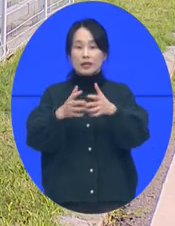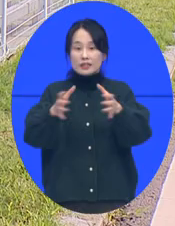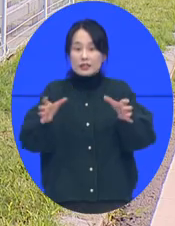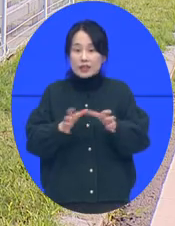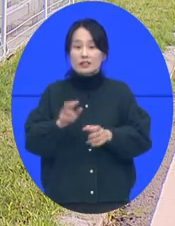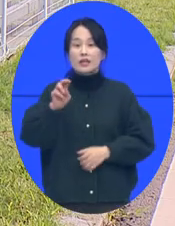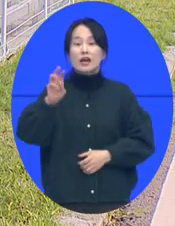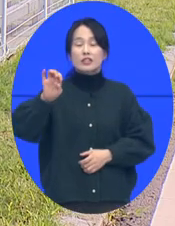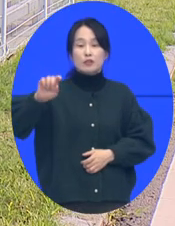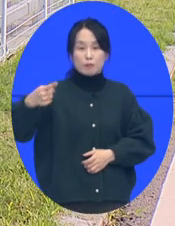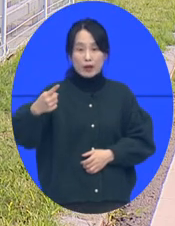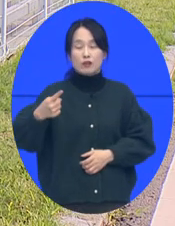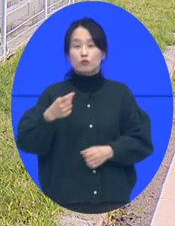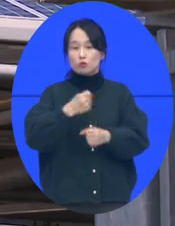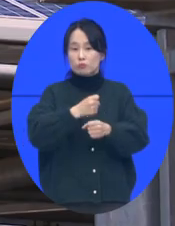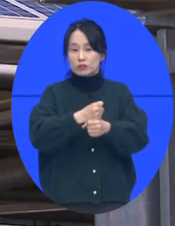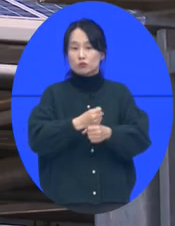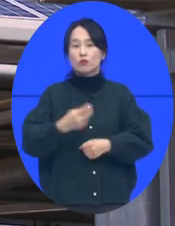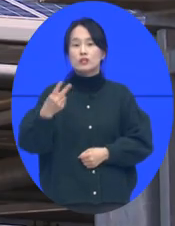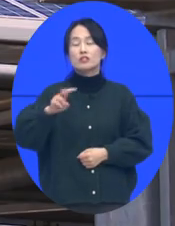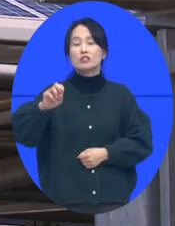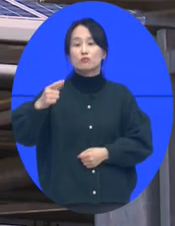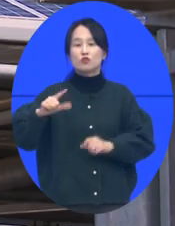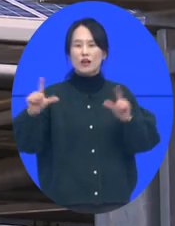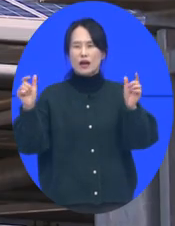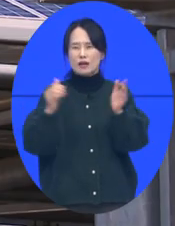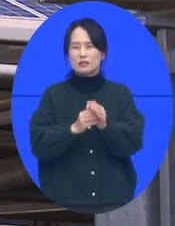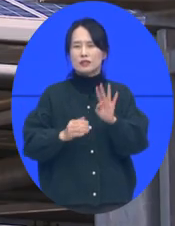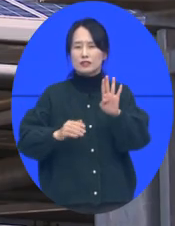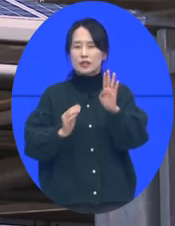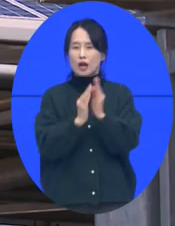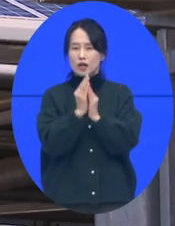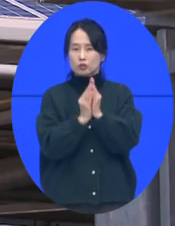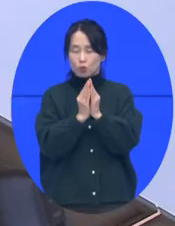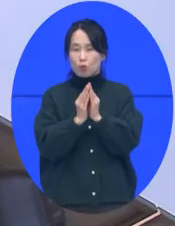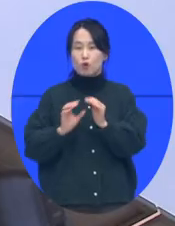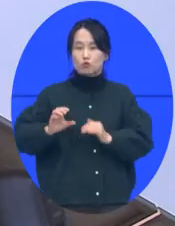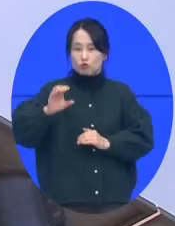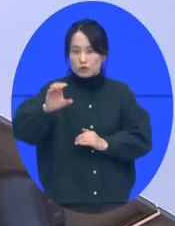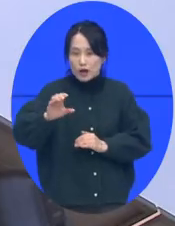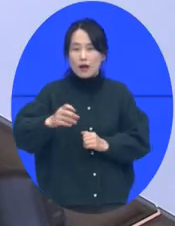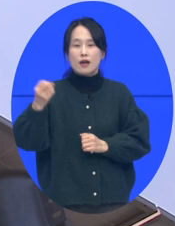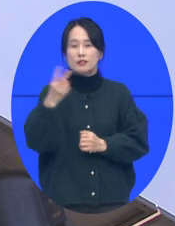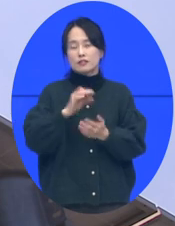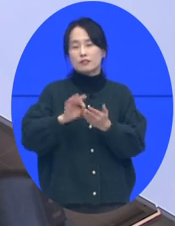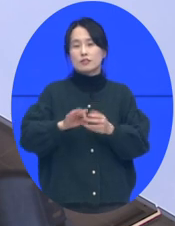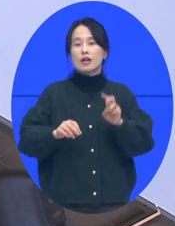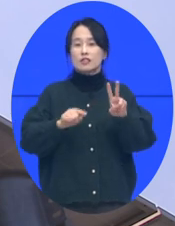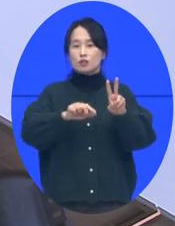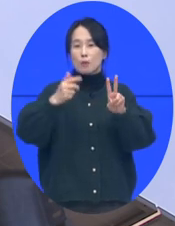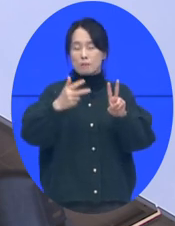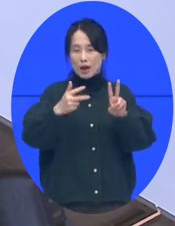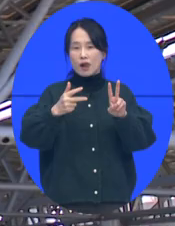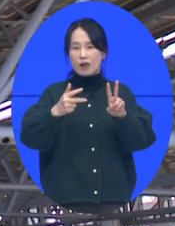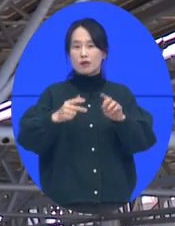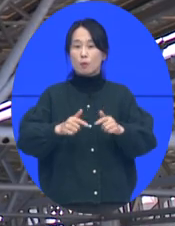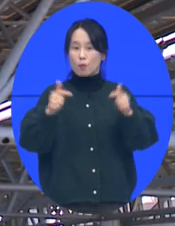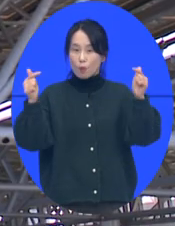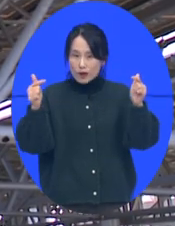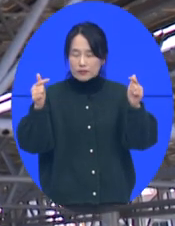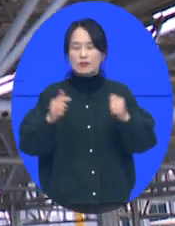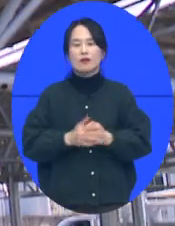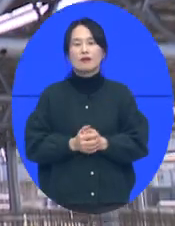산단으로 조성하고 기존 산단은 2026년까지 4조 원의 민간 재원을 활용해 재생에너지 2.8기가와트를 확대하는